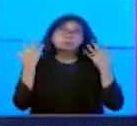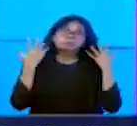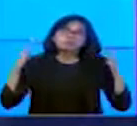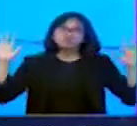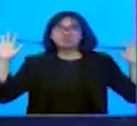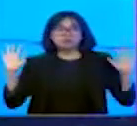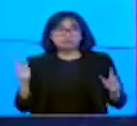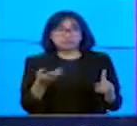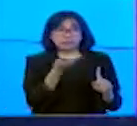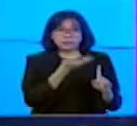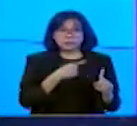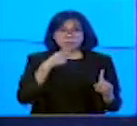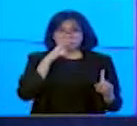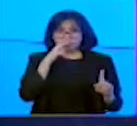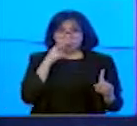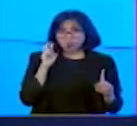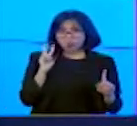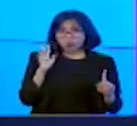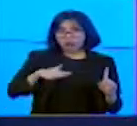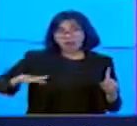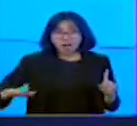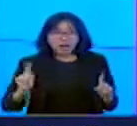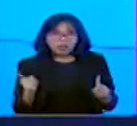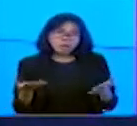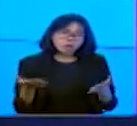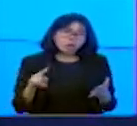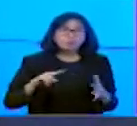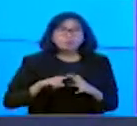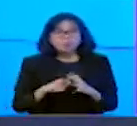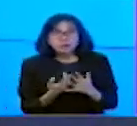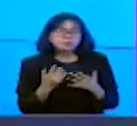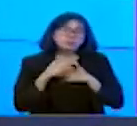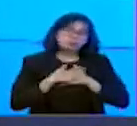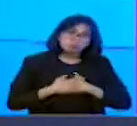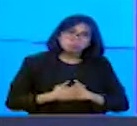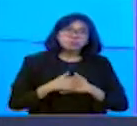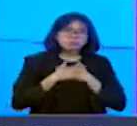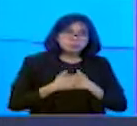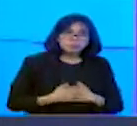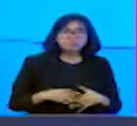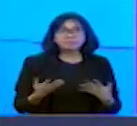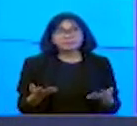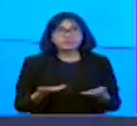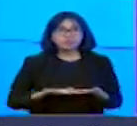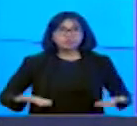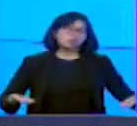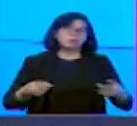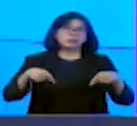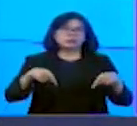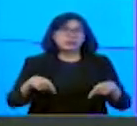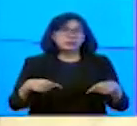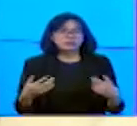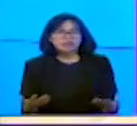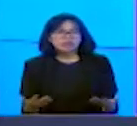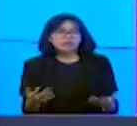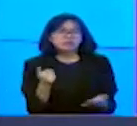Sekarang bapak 2 anak ini hanya bisa berdamai dengan situasi. Kalau saat sekarang ini gimana ya? Saat sekarang ini sih